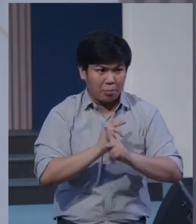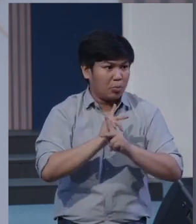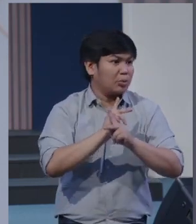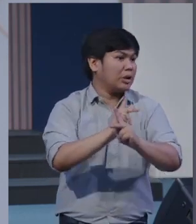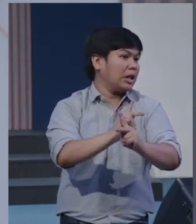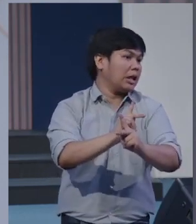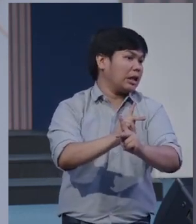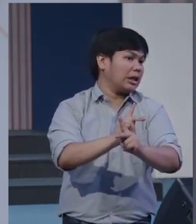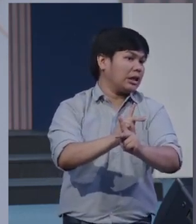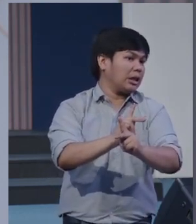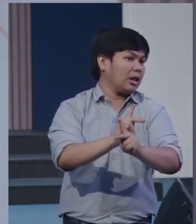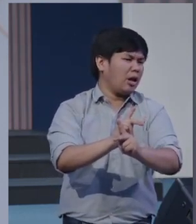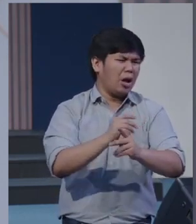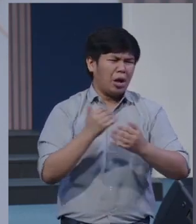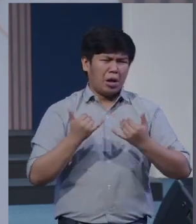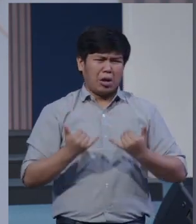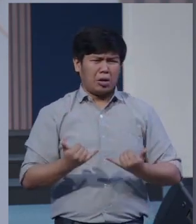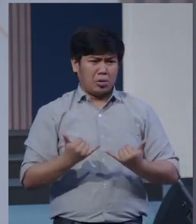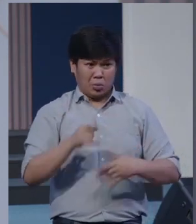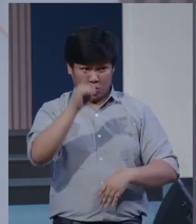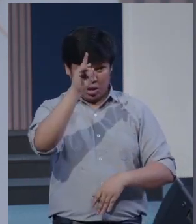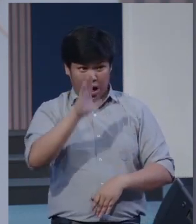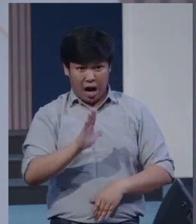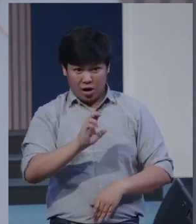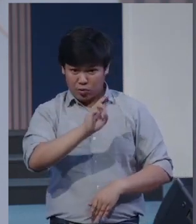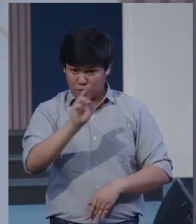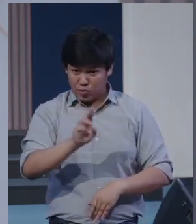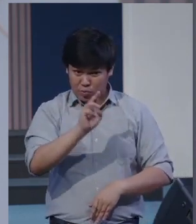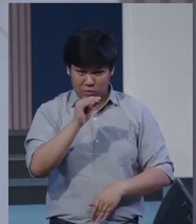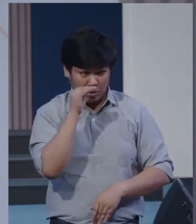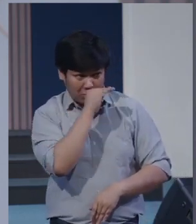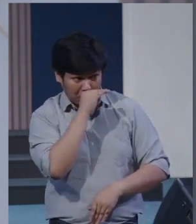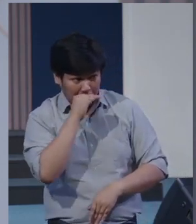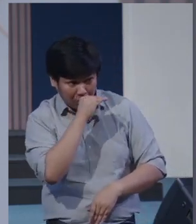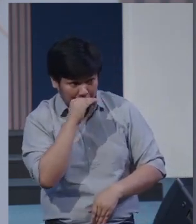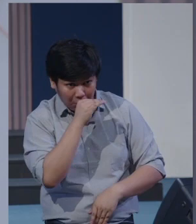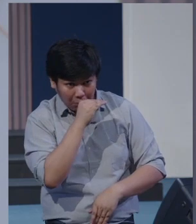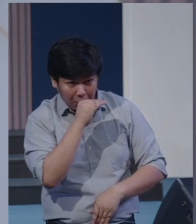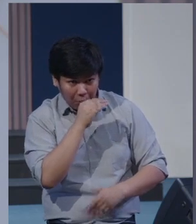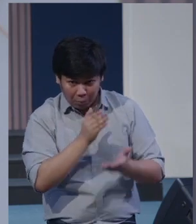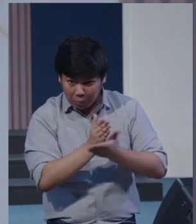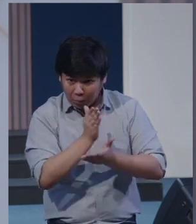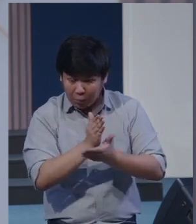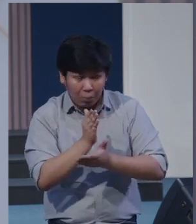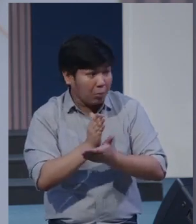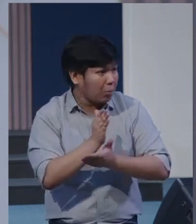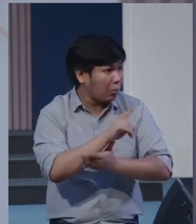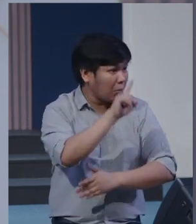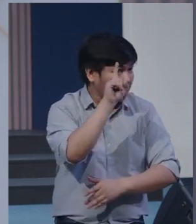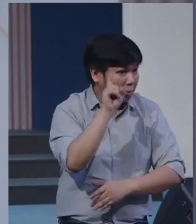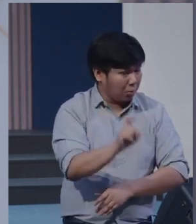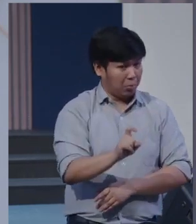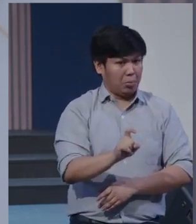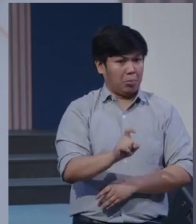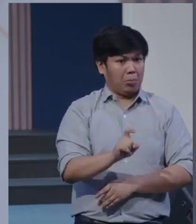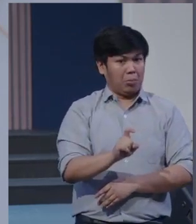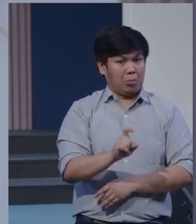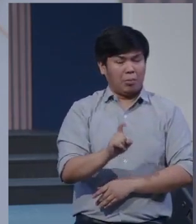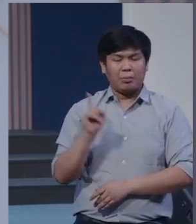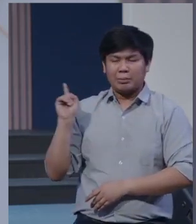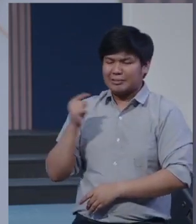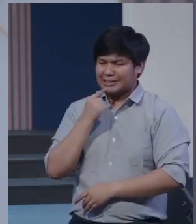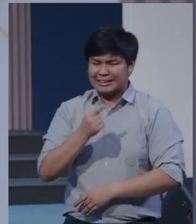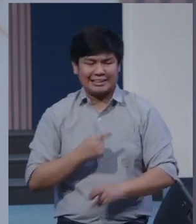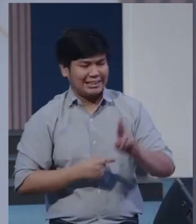ng mga trigo para hindi sila makita so nagl si